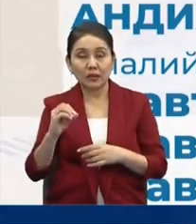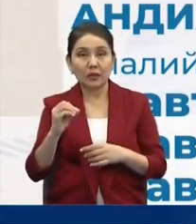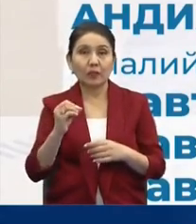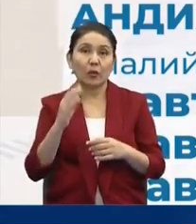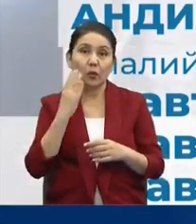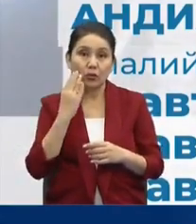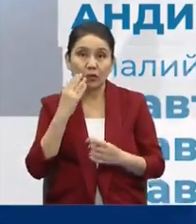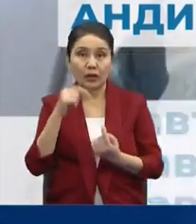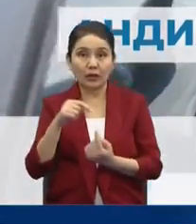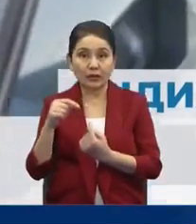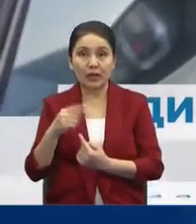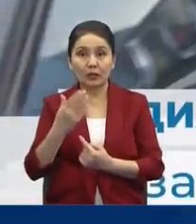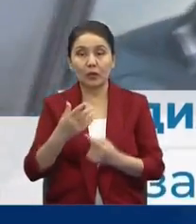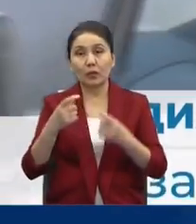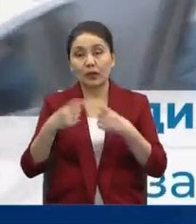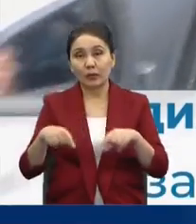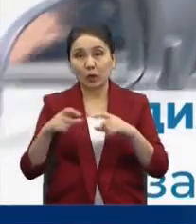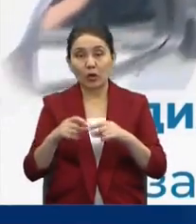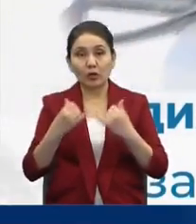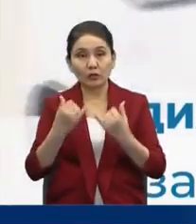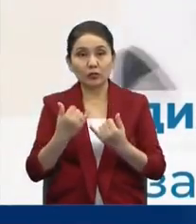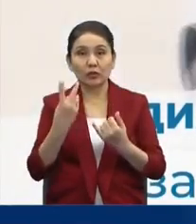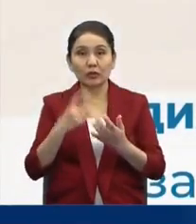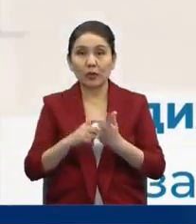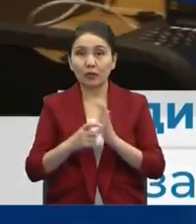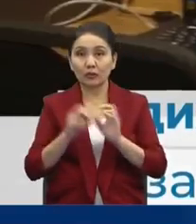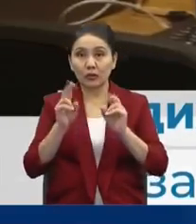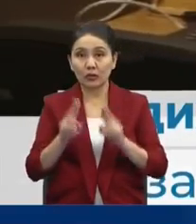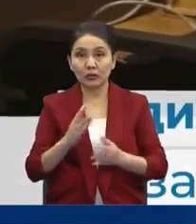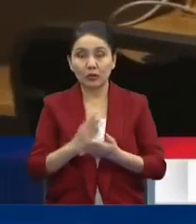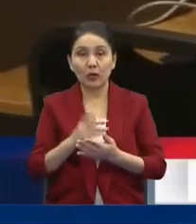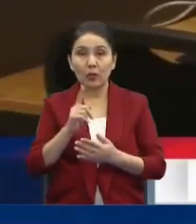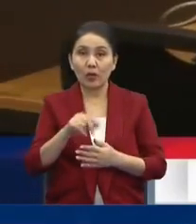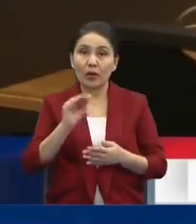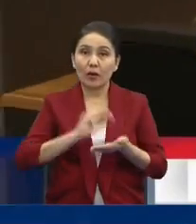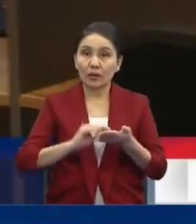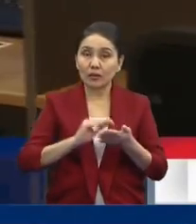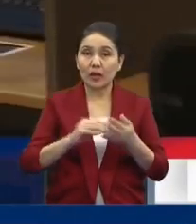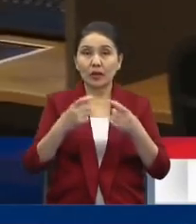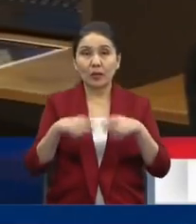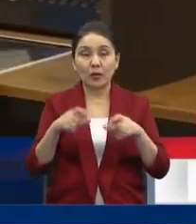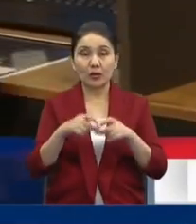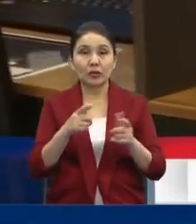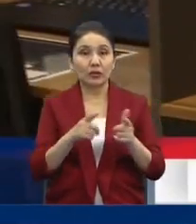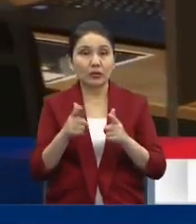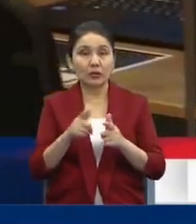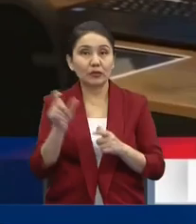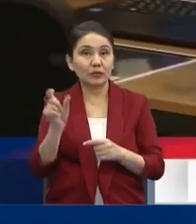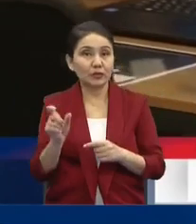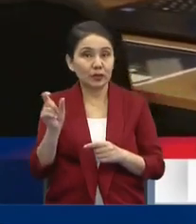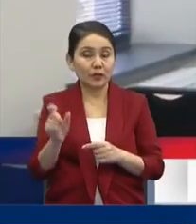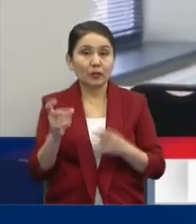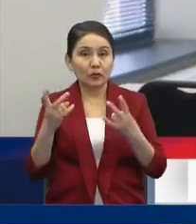uchun mo'ljallangan. Nazariy imtihonlar uchun esa 2 ta maxsus xona tashkil etilgan. Nazariya va amaliyot bo'yicha qo'shimcha tayyorgarlikka muhtoj nomzodlar